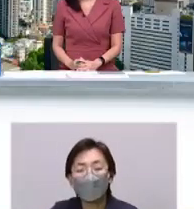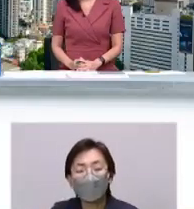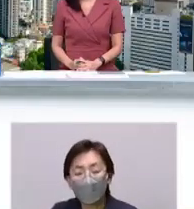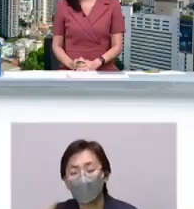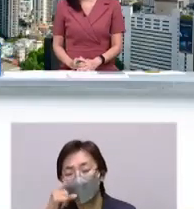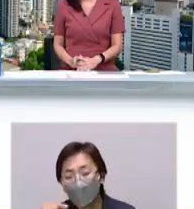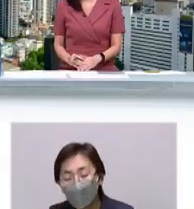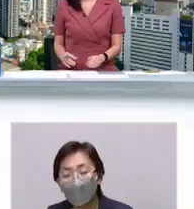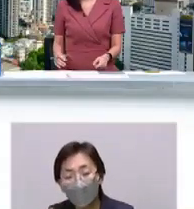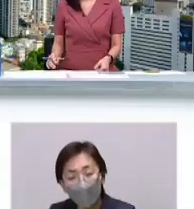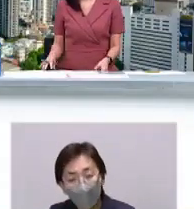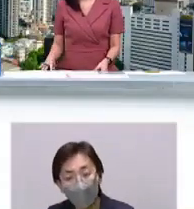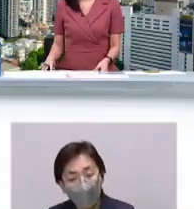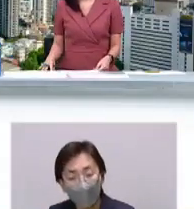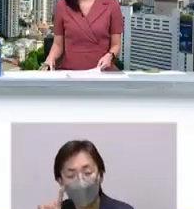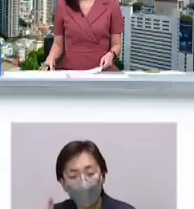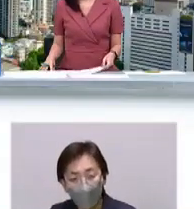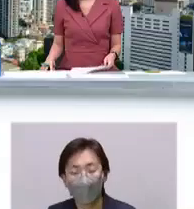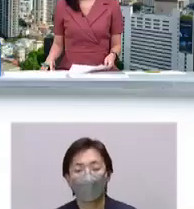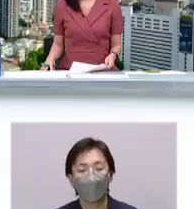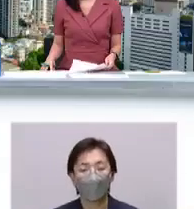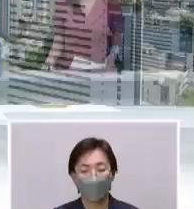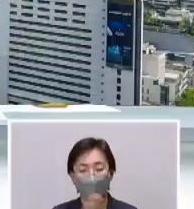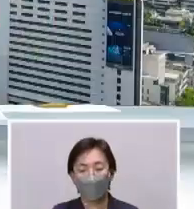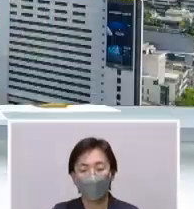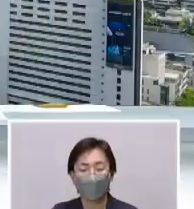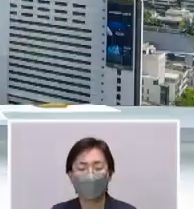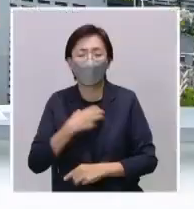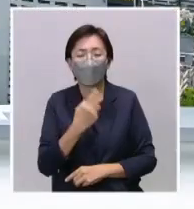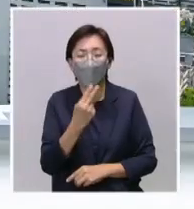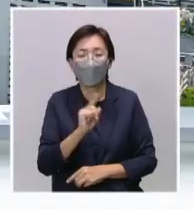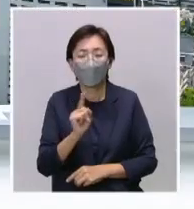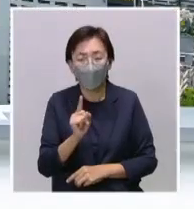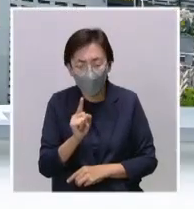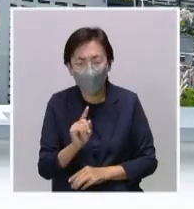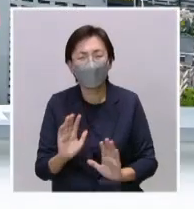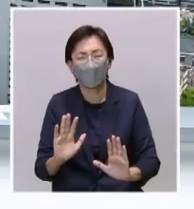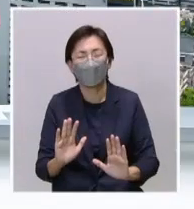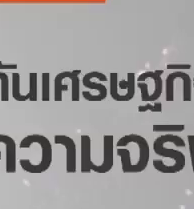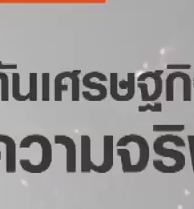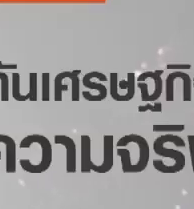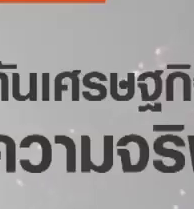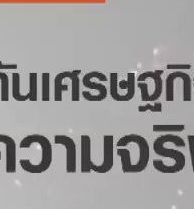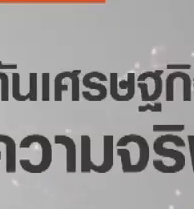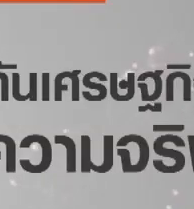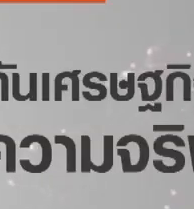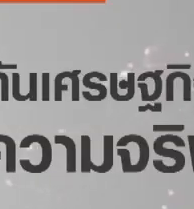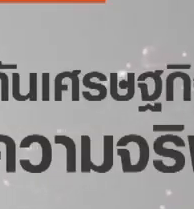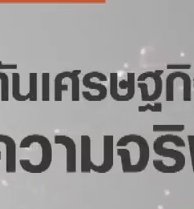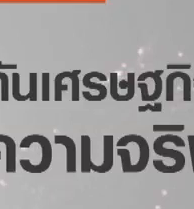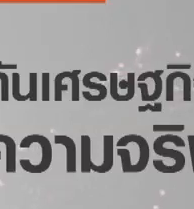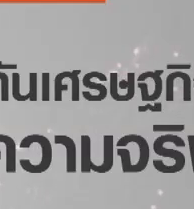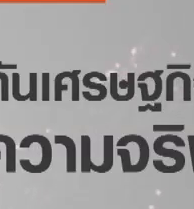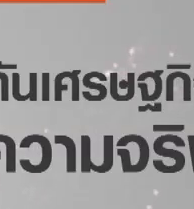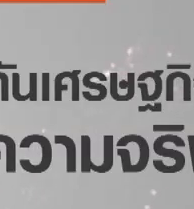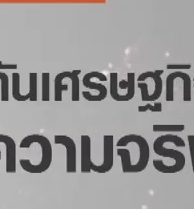ครับขอบคุณถ้าคุณไก่ครับและก็สักคะว่าตอนนี้สิ่งที่โลกจะเห็นก็คือให้ทุกฝ่ายกับไข่กันคนละก้าวของก่อนนะขอบคุณ